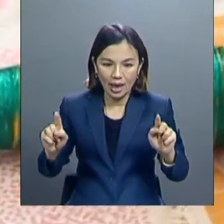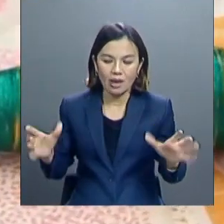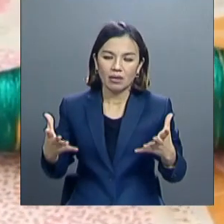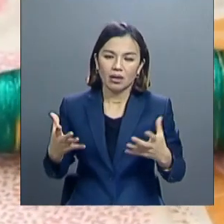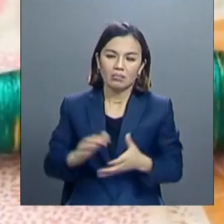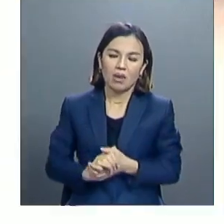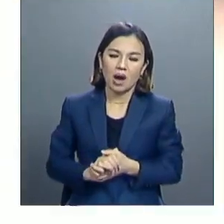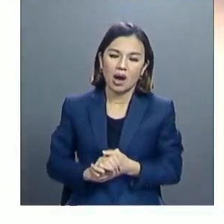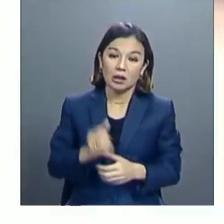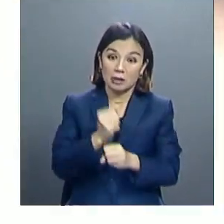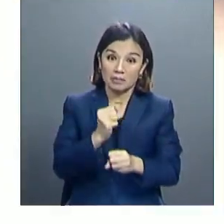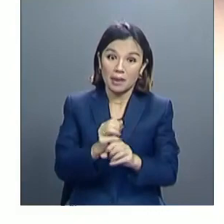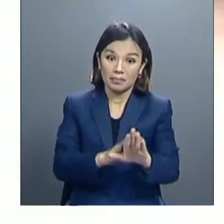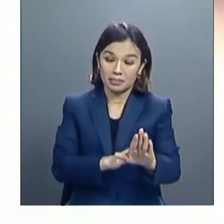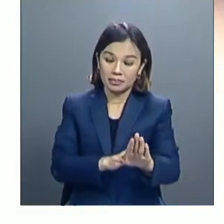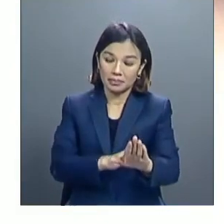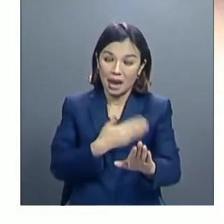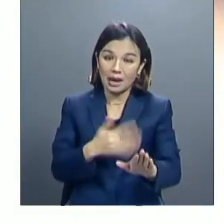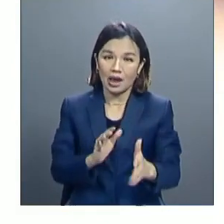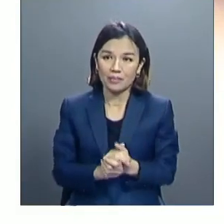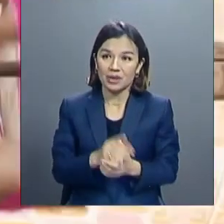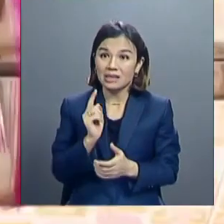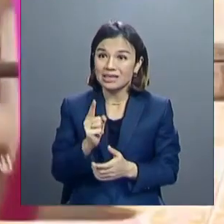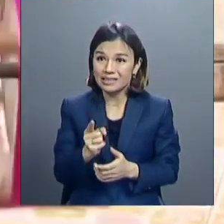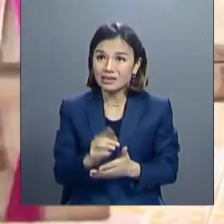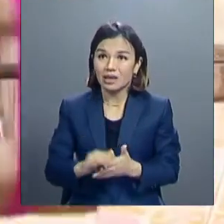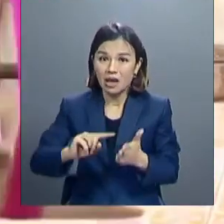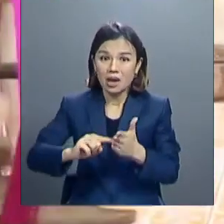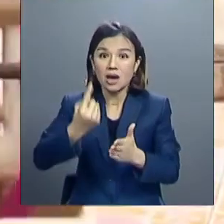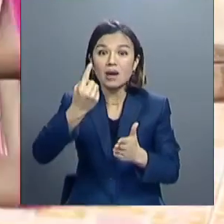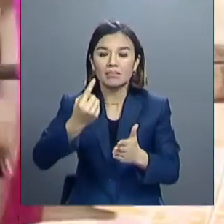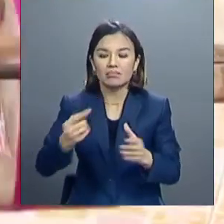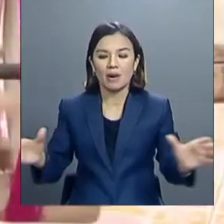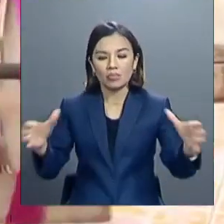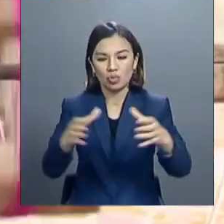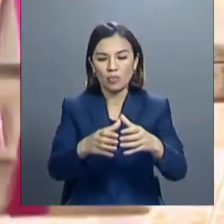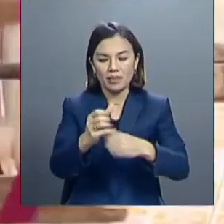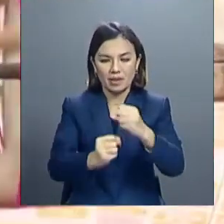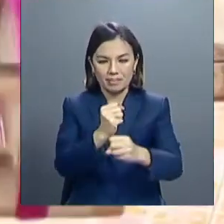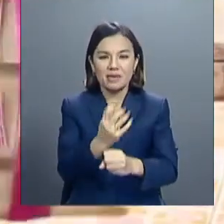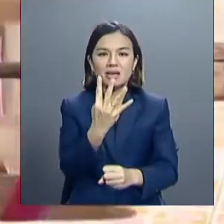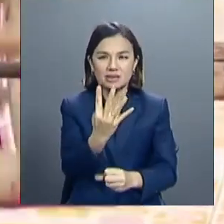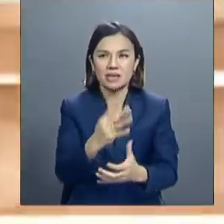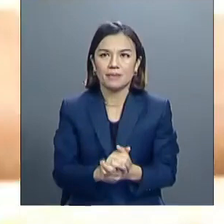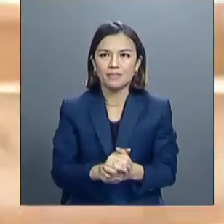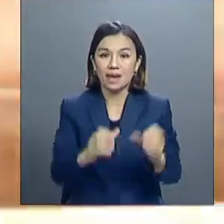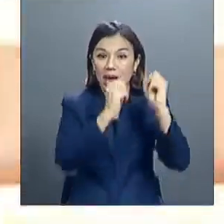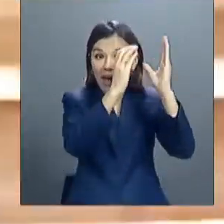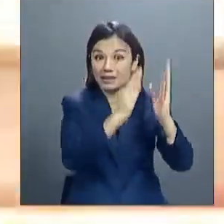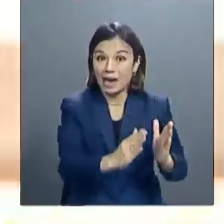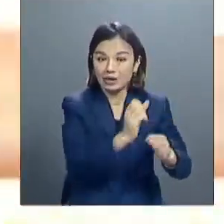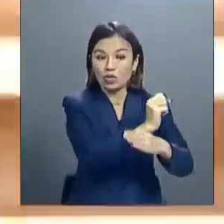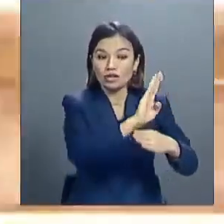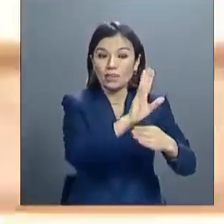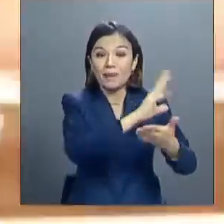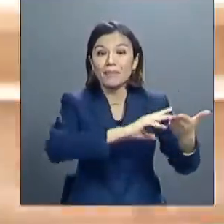ะ4ปีมานี้เริ่มจากอาจารย์ราชภัฏลงมาคนแรกที่นำร่องมาก็คืออาจารย์กุ๋ยก็เข้ามาสู่บอกว่ากระบวนการที่บ้านเ